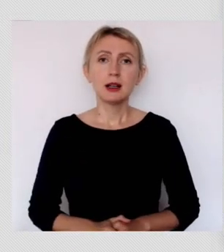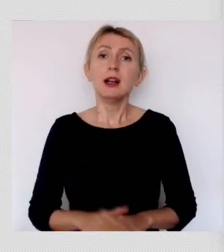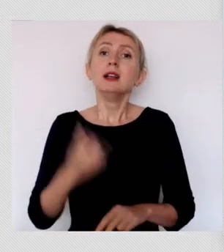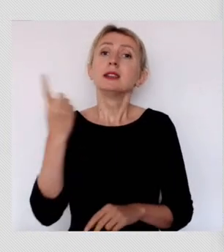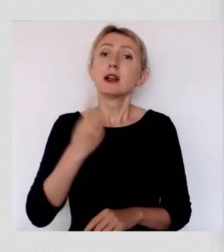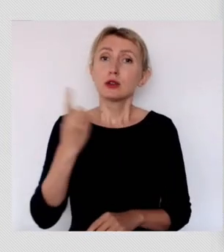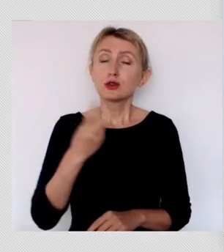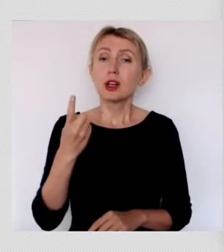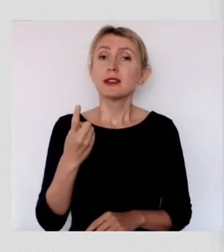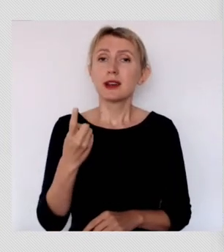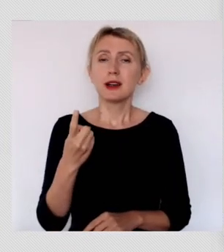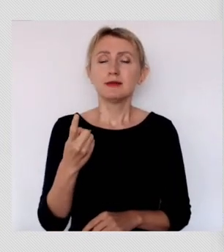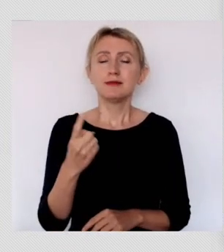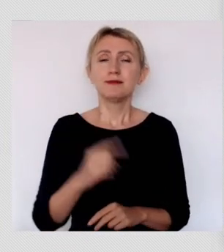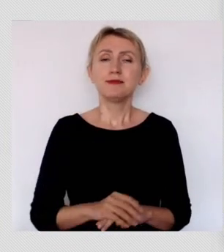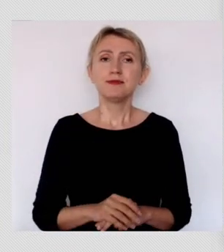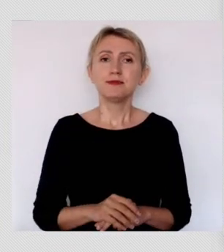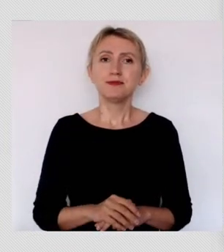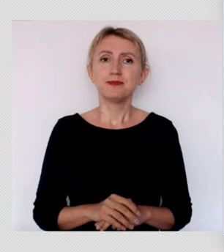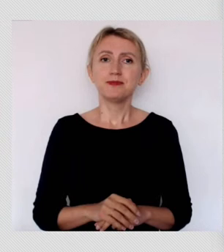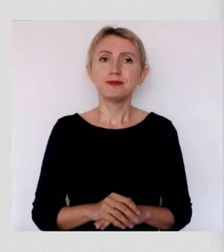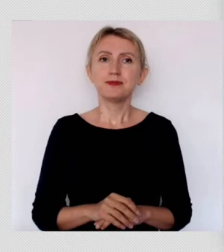Zagrożenia z punktu widzenia